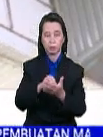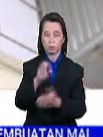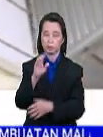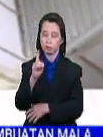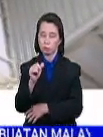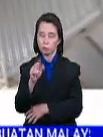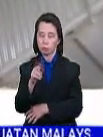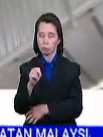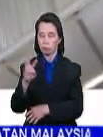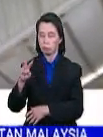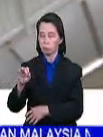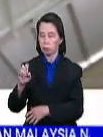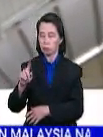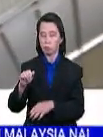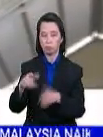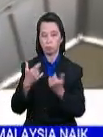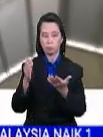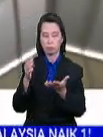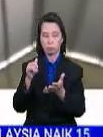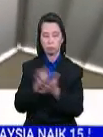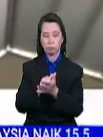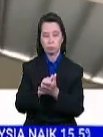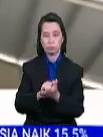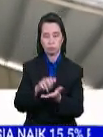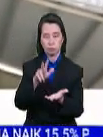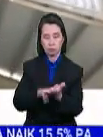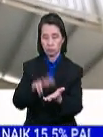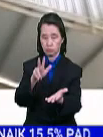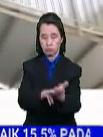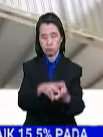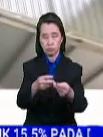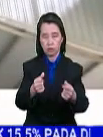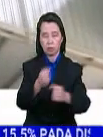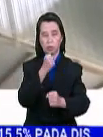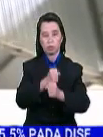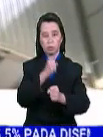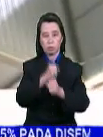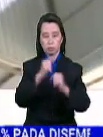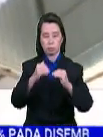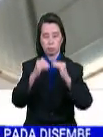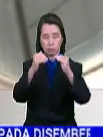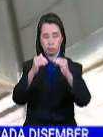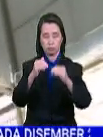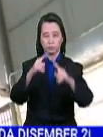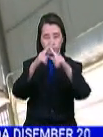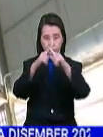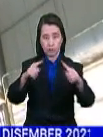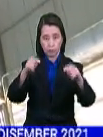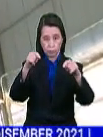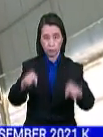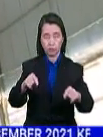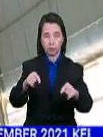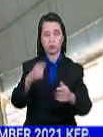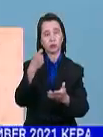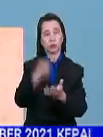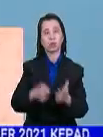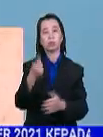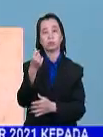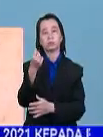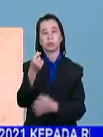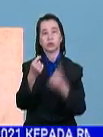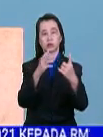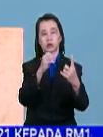dunia Embong yang telah selesai membuat dokumentasi tanah kerja-kerja menaik taraf prasarana dewan serbaguna tersebut ia menelan kau